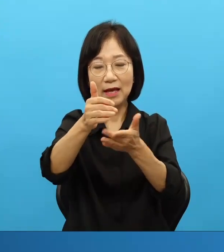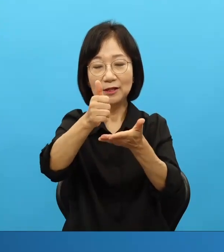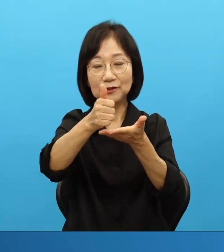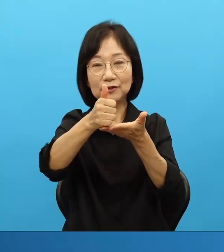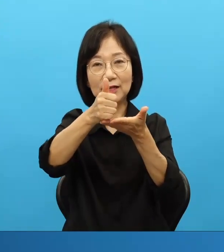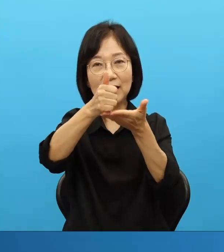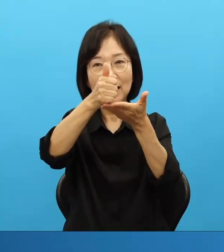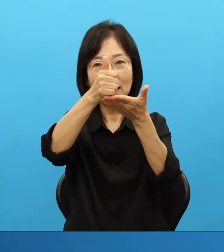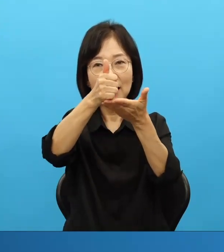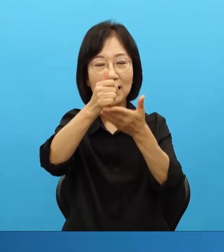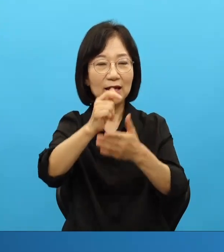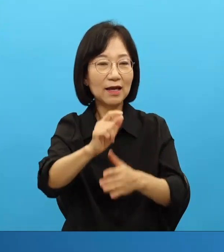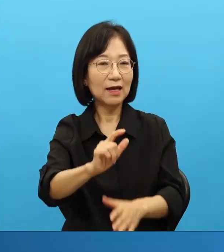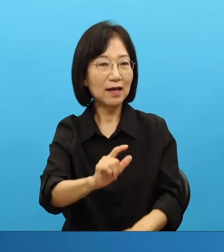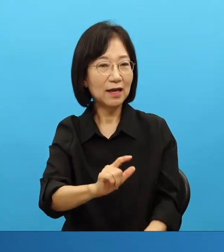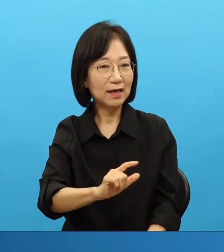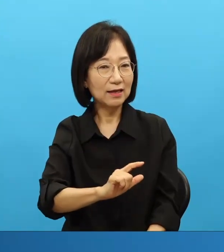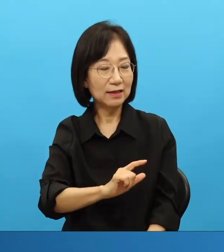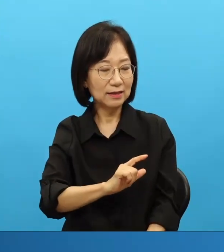예수의